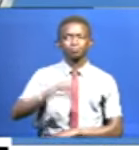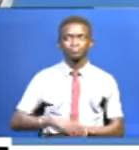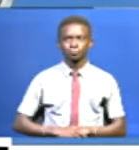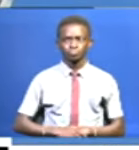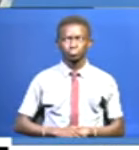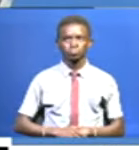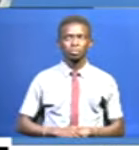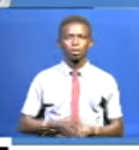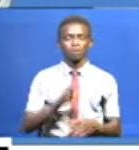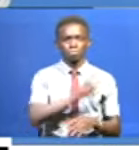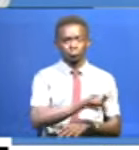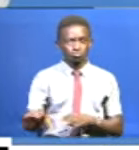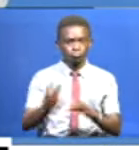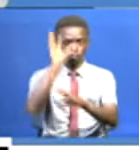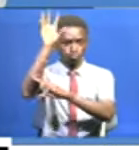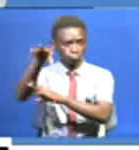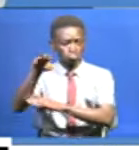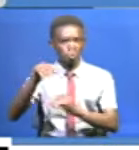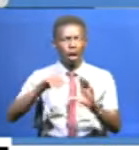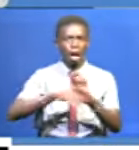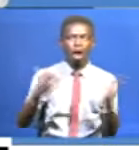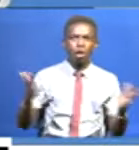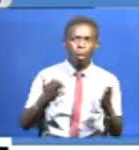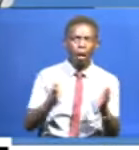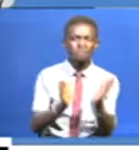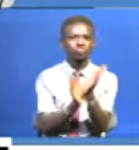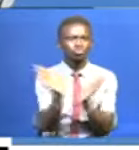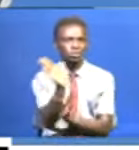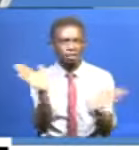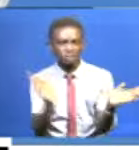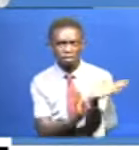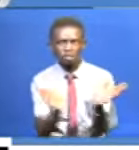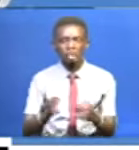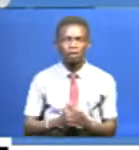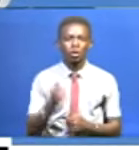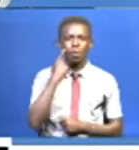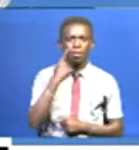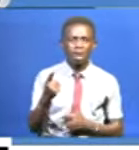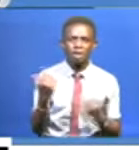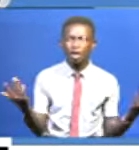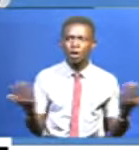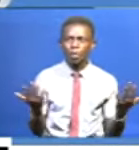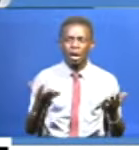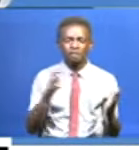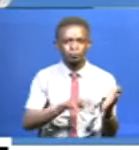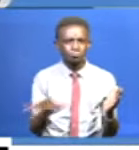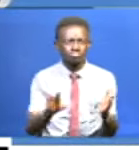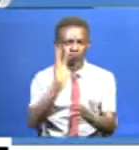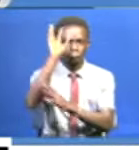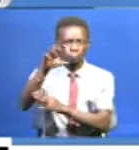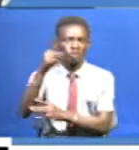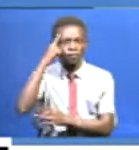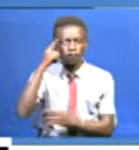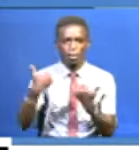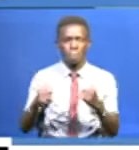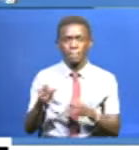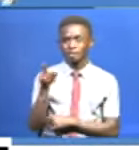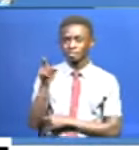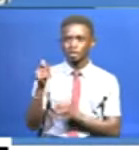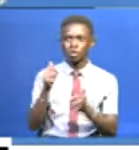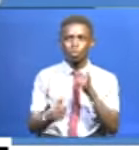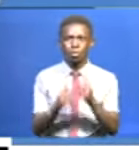wa kikapu vijijini, shindano la ngazi ya chini la mpira wa kikapu lililofanyika